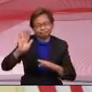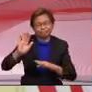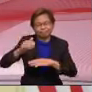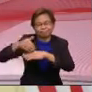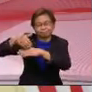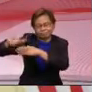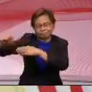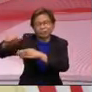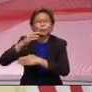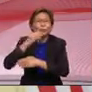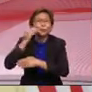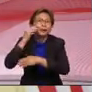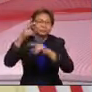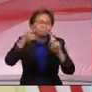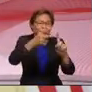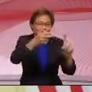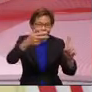dihantar pulang.